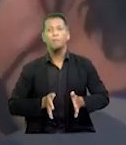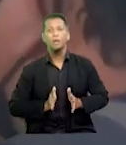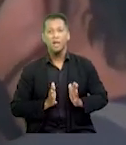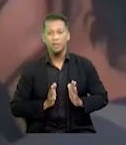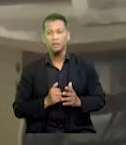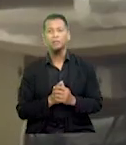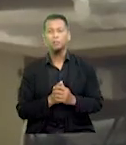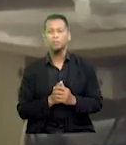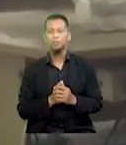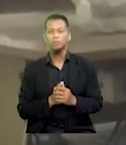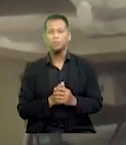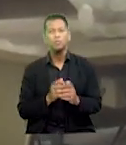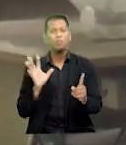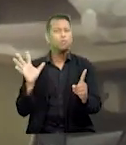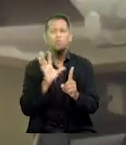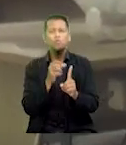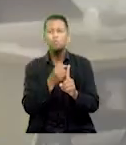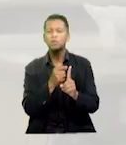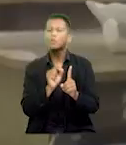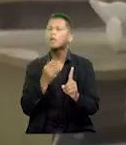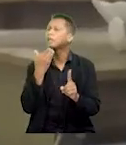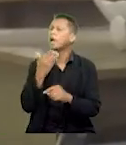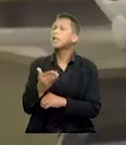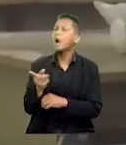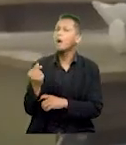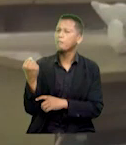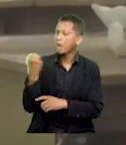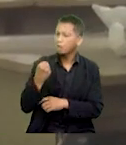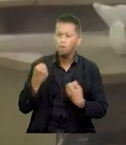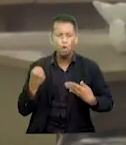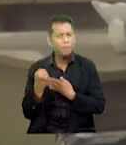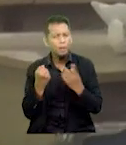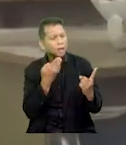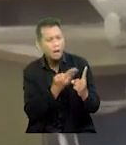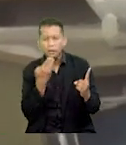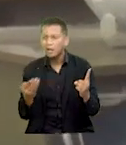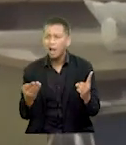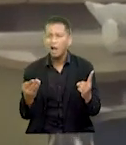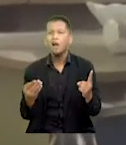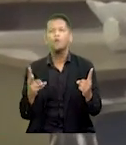pihak sekolah meminta keterangan para pelaku dan korban. Keterangan dari kedua belah pihak,